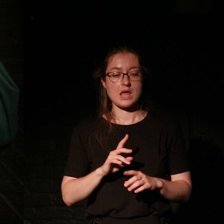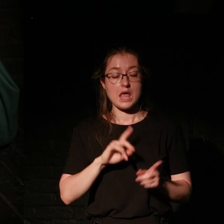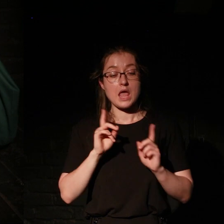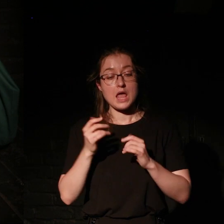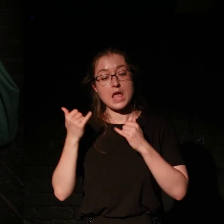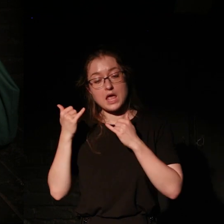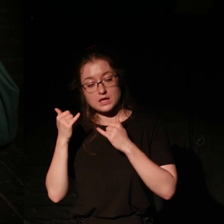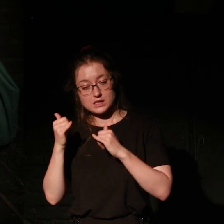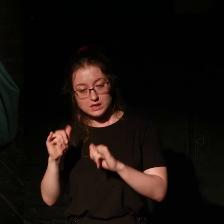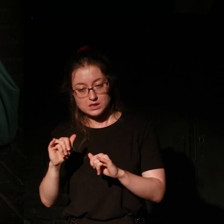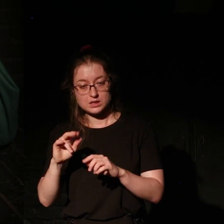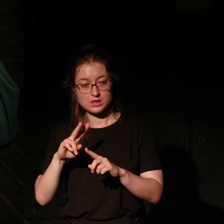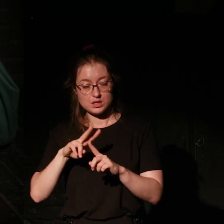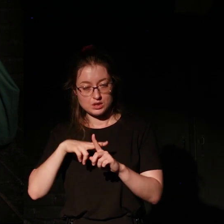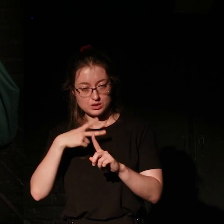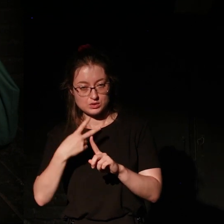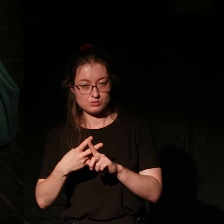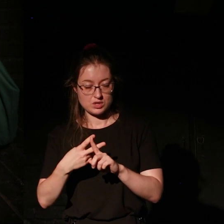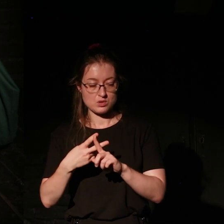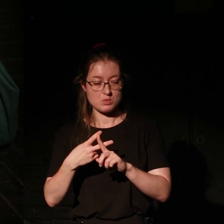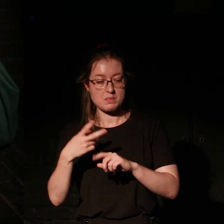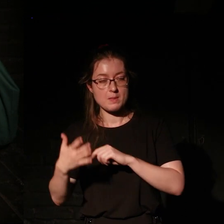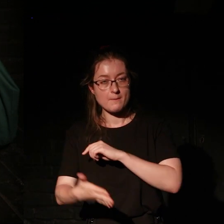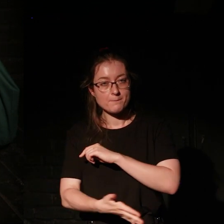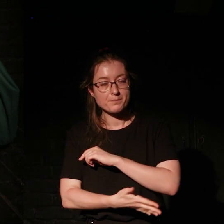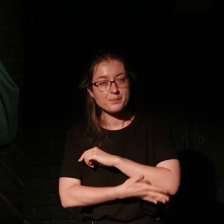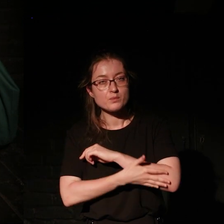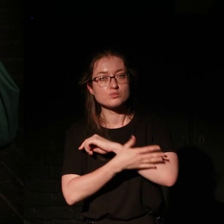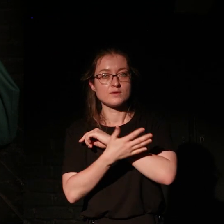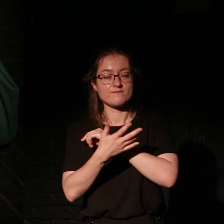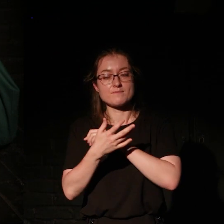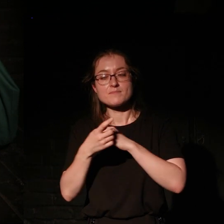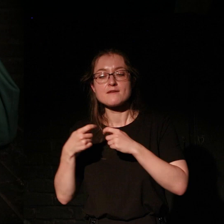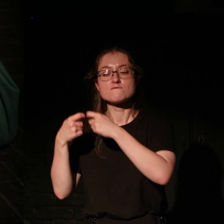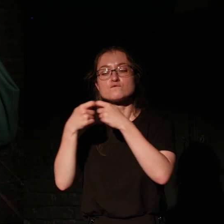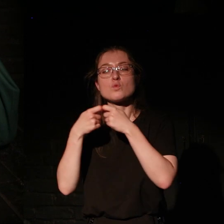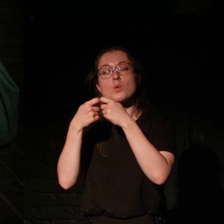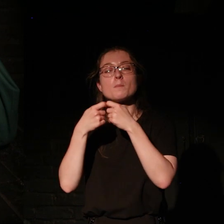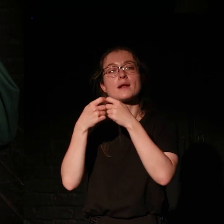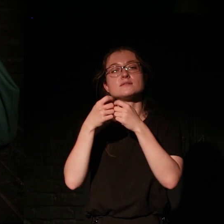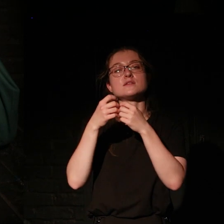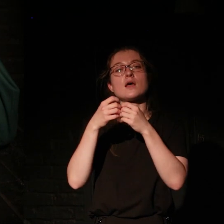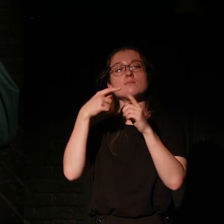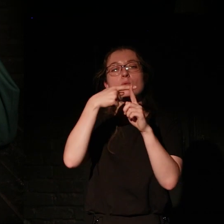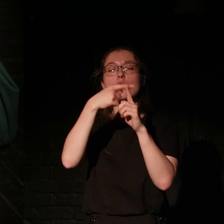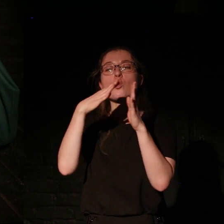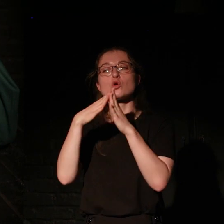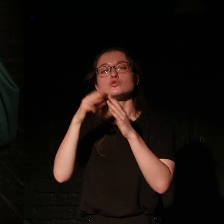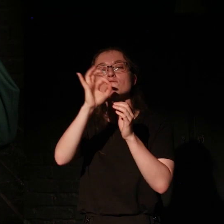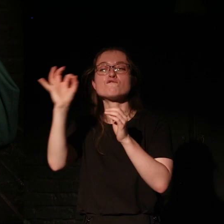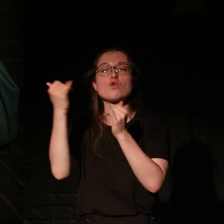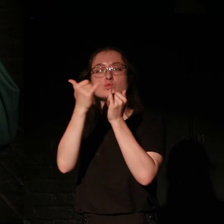takim, który opiera się na współpracy różnych kościołów, tak, jest przykład